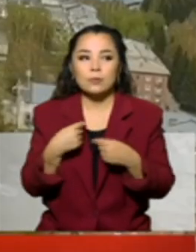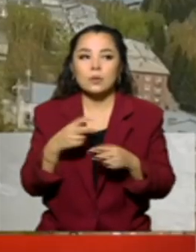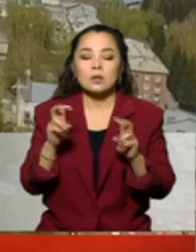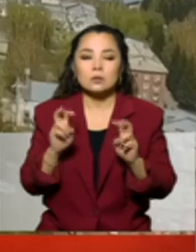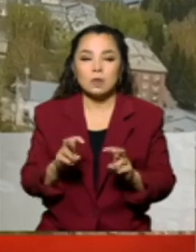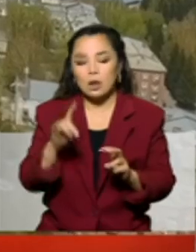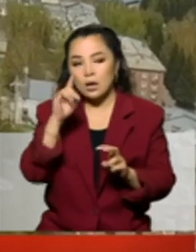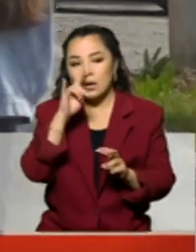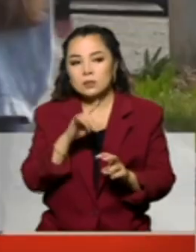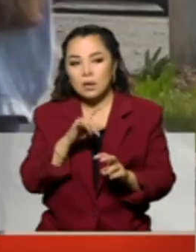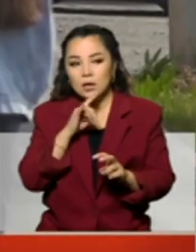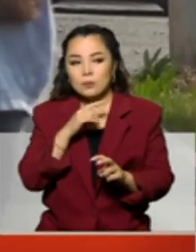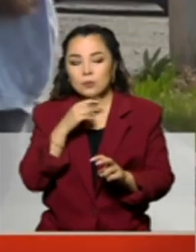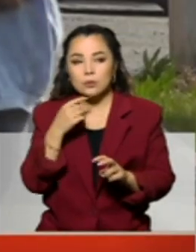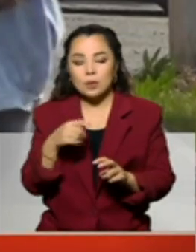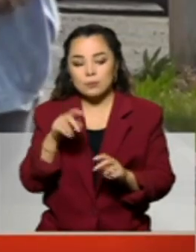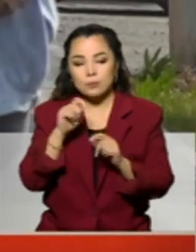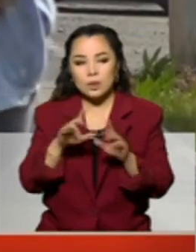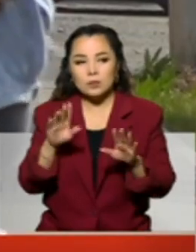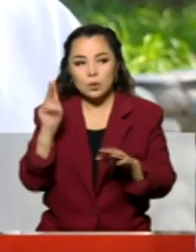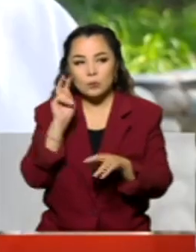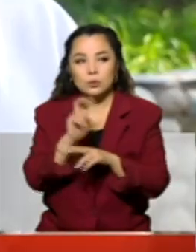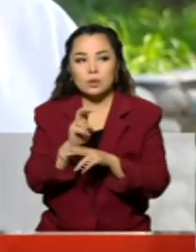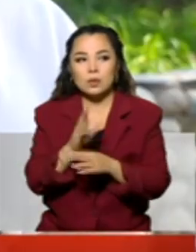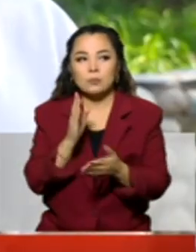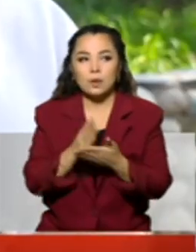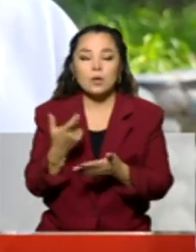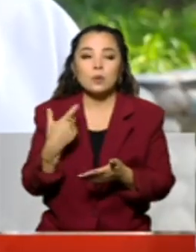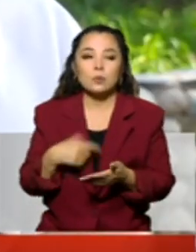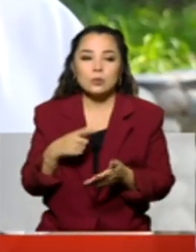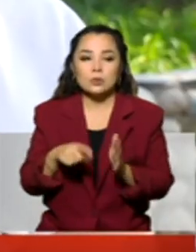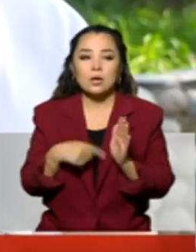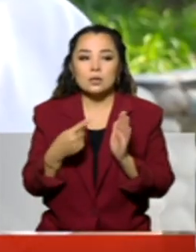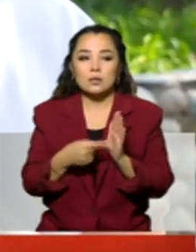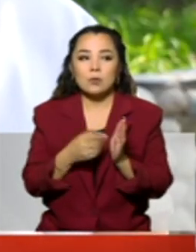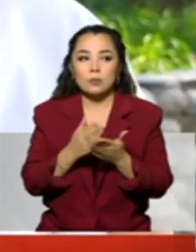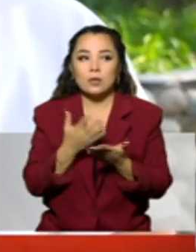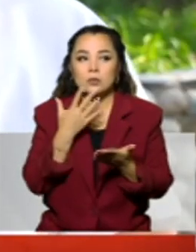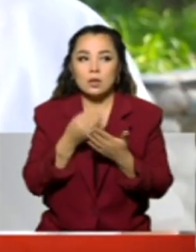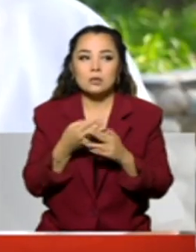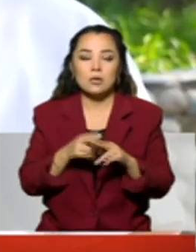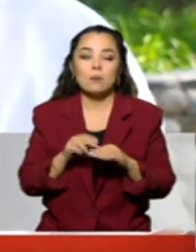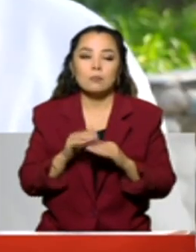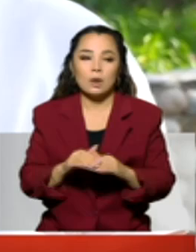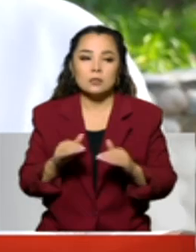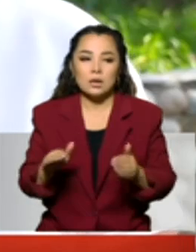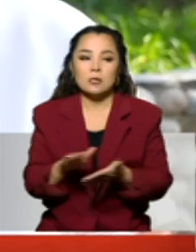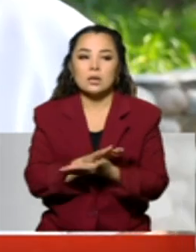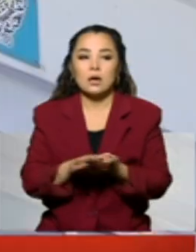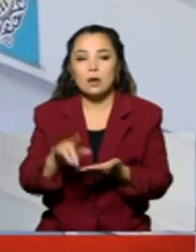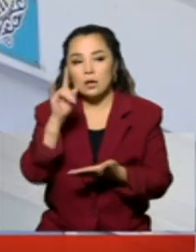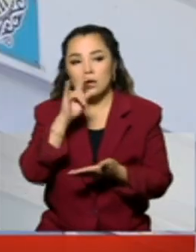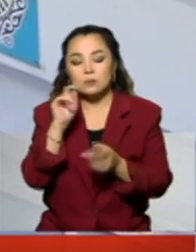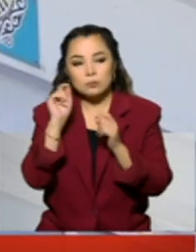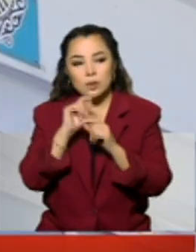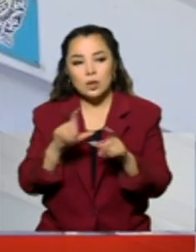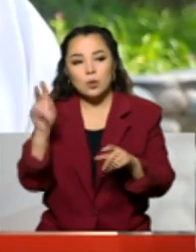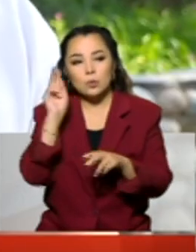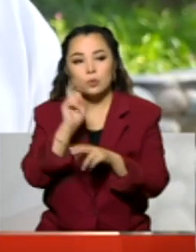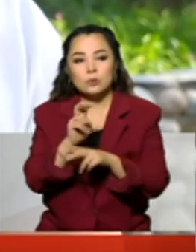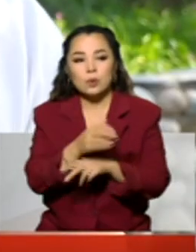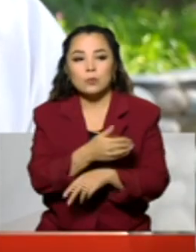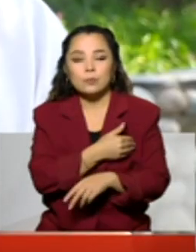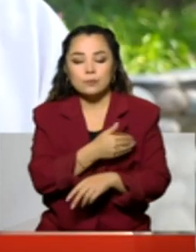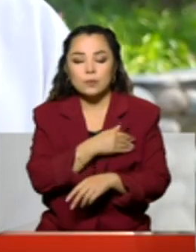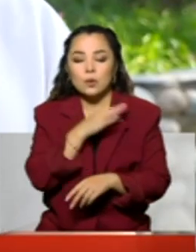қазақ пен орыс мектебінің оқушылары бір жерде оқып жатыр. Өз басым, балаларым таза қазақ мектебінде оқыған қалаймын. Тек қана мен